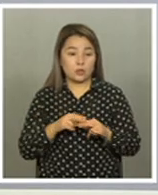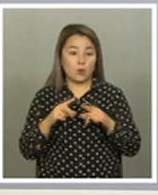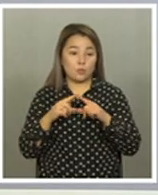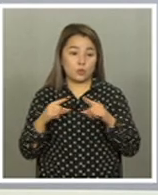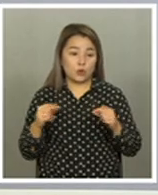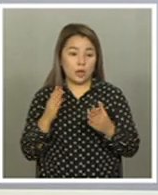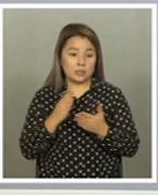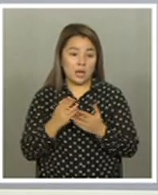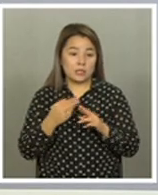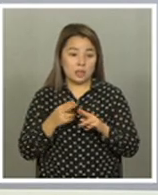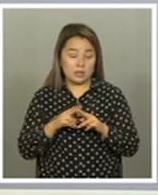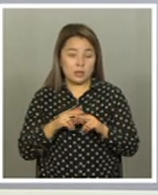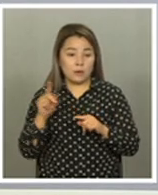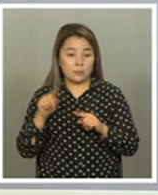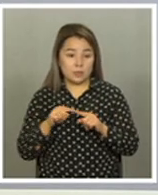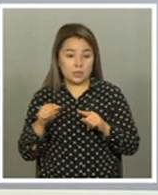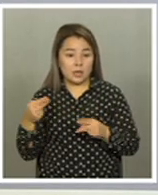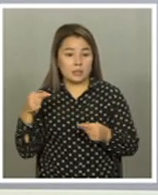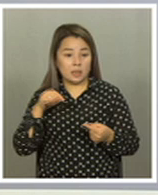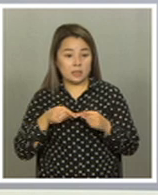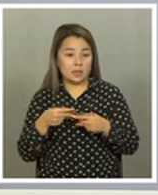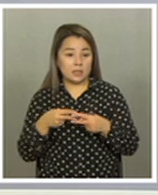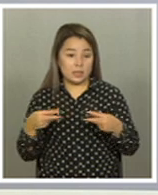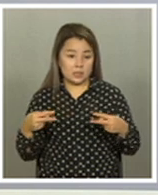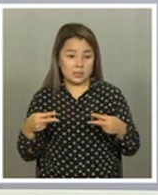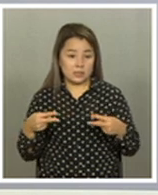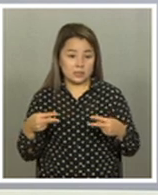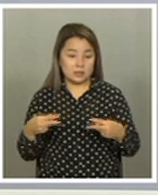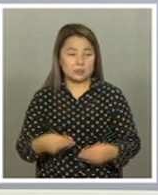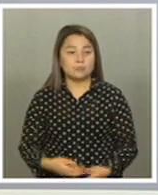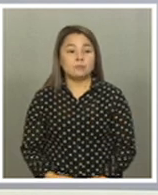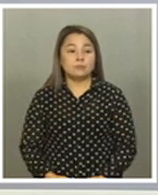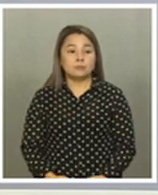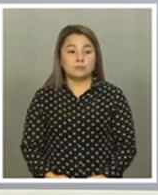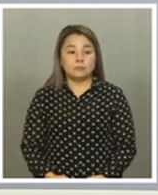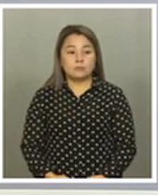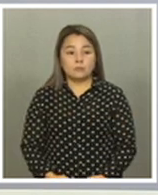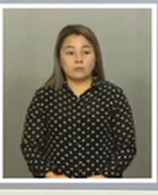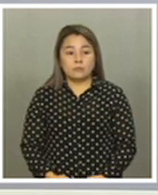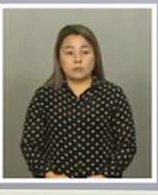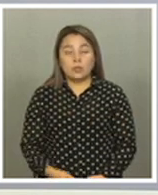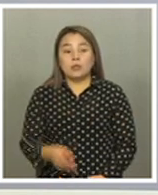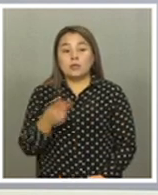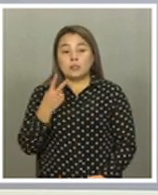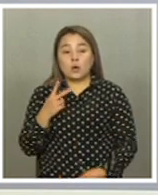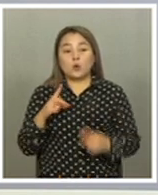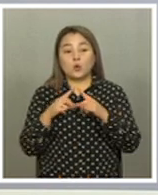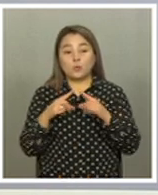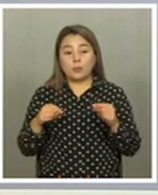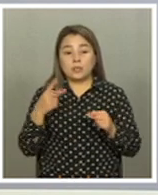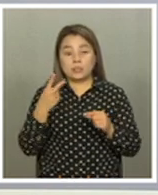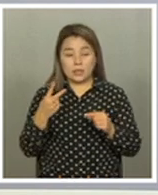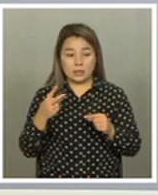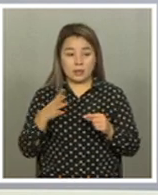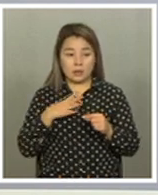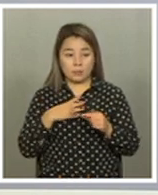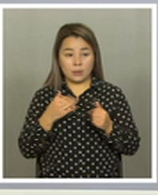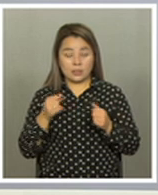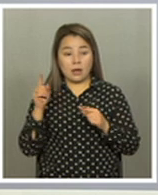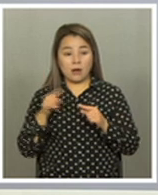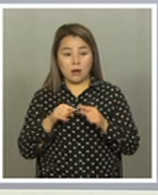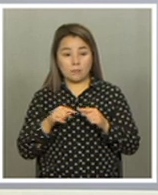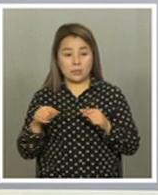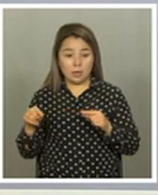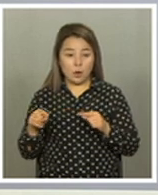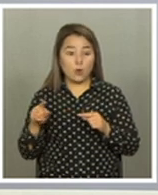қасиеті олар өзара тең болады. Солай ғой. Мінекей, ендеше осы 2-3 бұрышта 2 қабырға олардың арасындағы